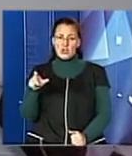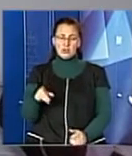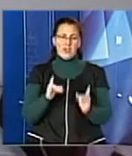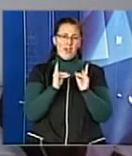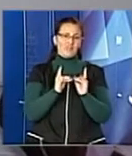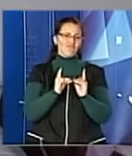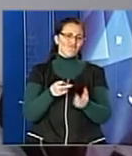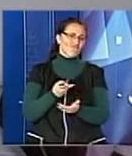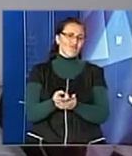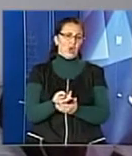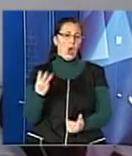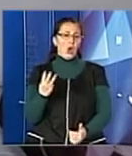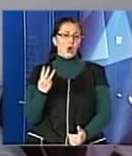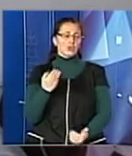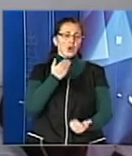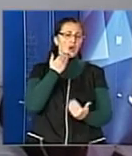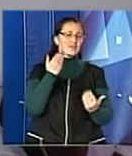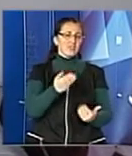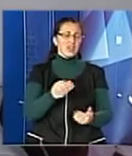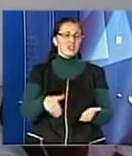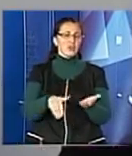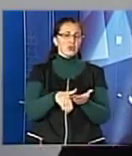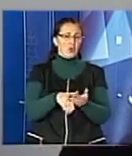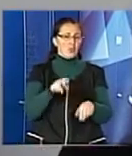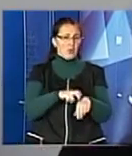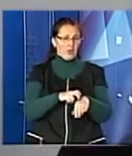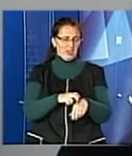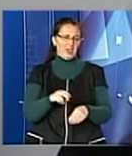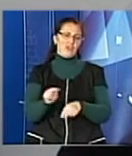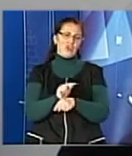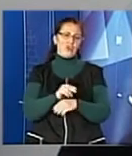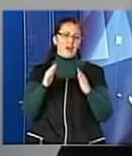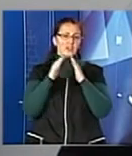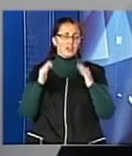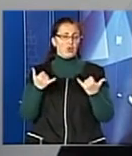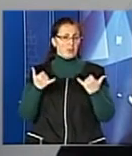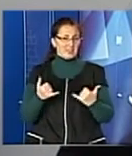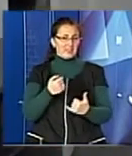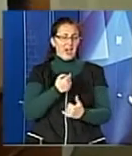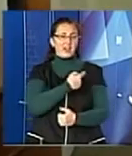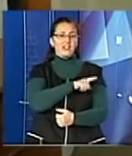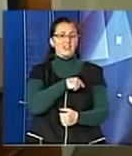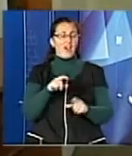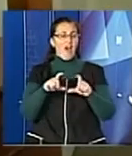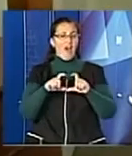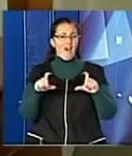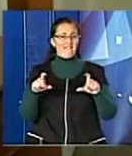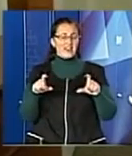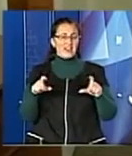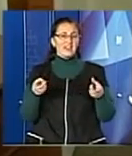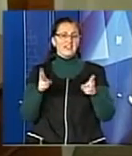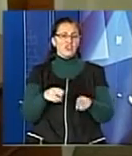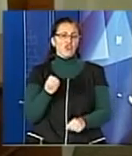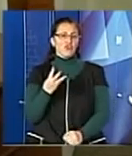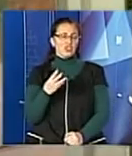госпіталізували. Троє зверталися по допомогу до лікарів і лікувалися амбулаторно. Наразі в обласній інфекційній лікарні ще залишаються 14